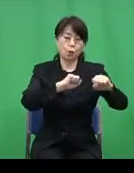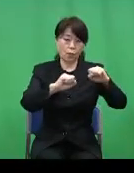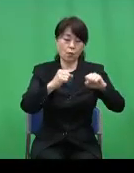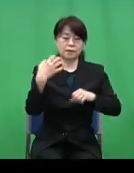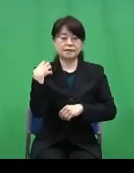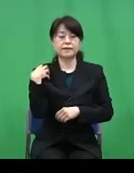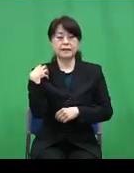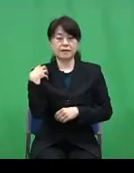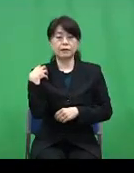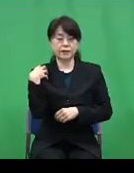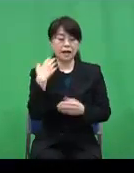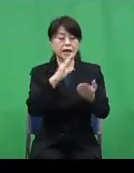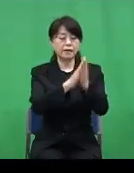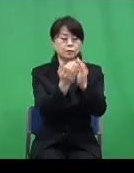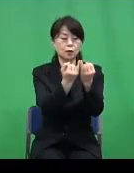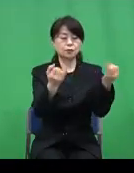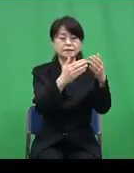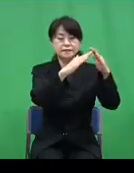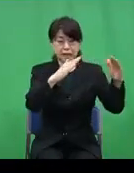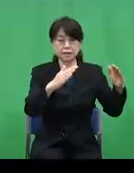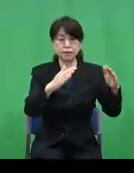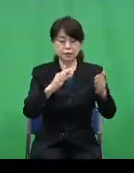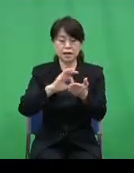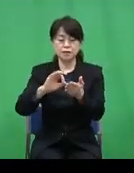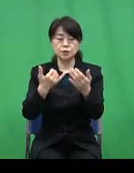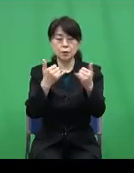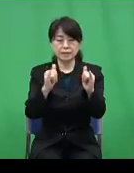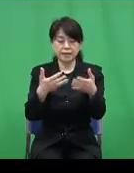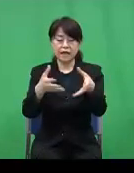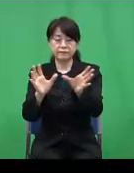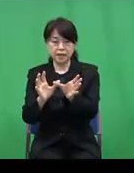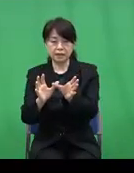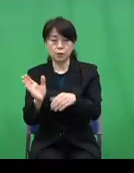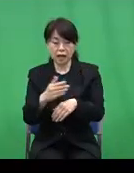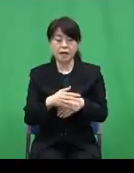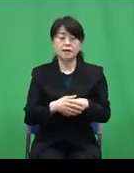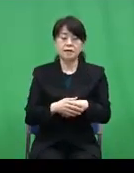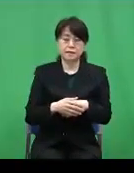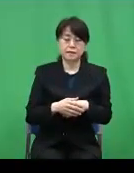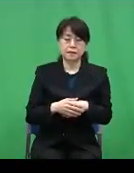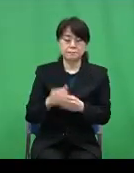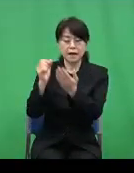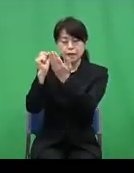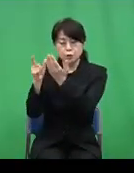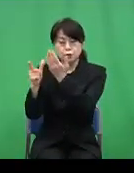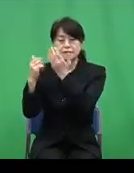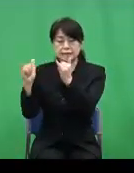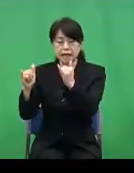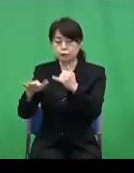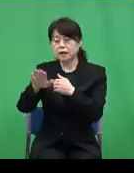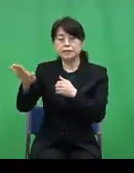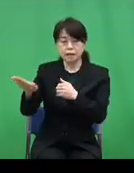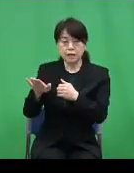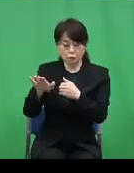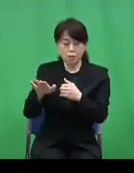られた、まあ、県の婦人会とか消費者団体とか、また有識者の方々も、まあ、例外